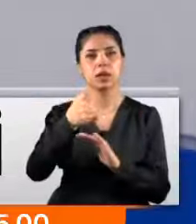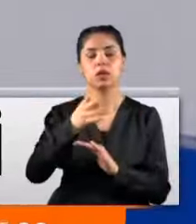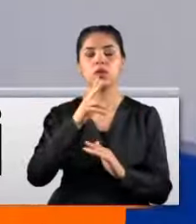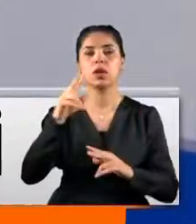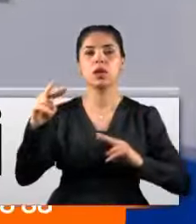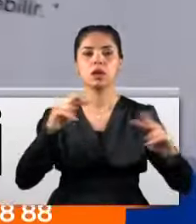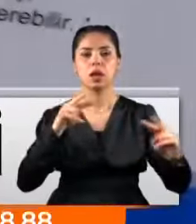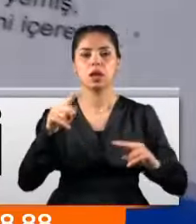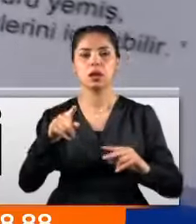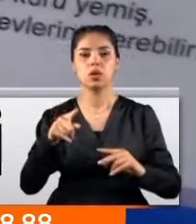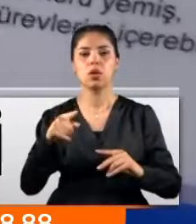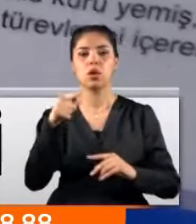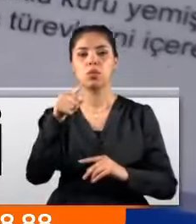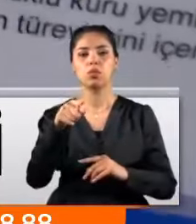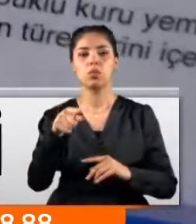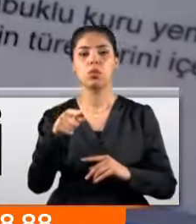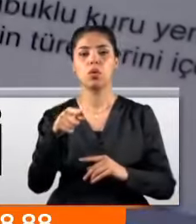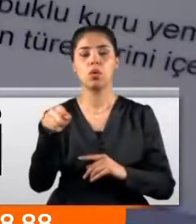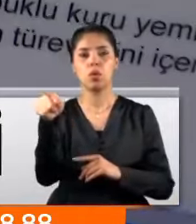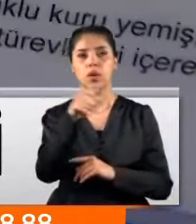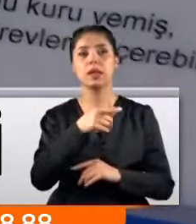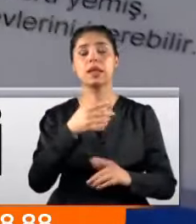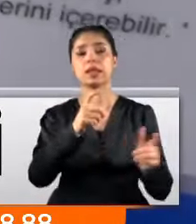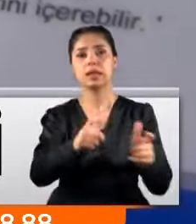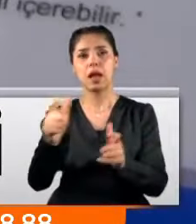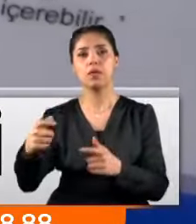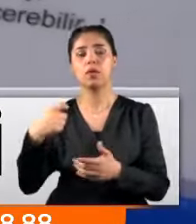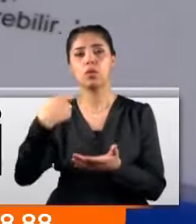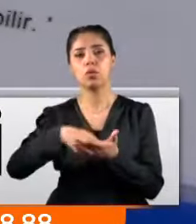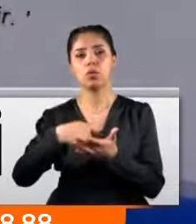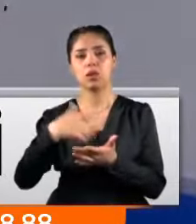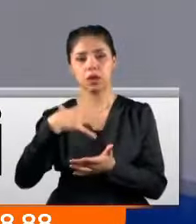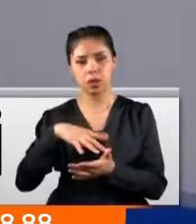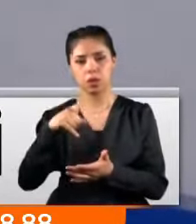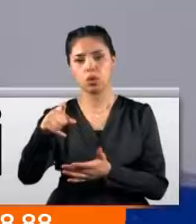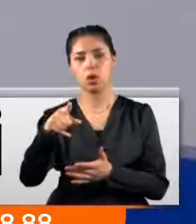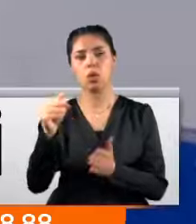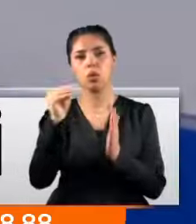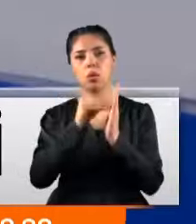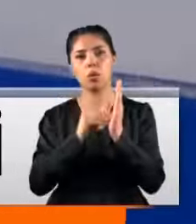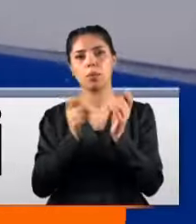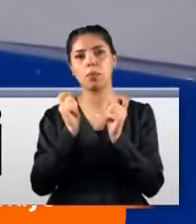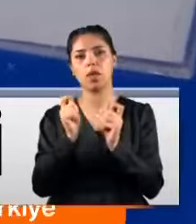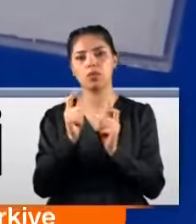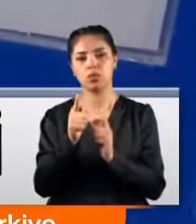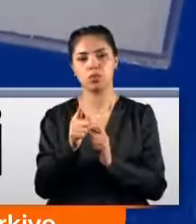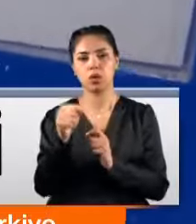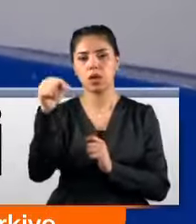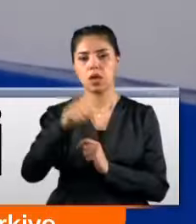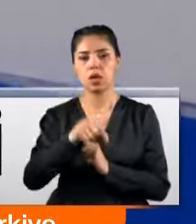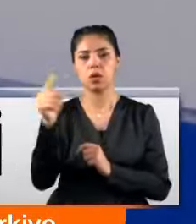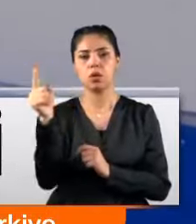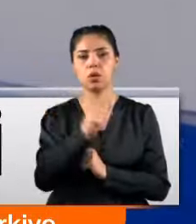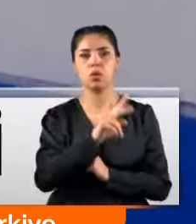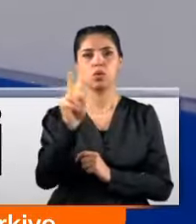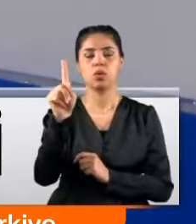restoran sizden servis ücreti talep ediyorsa bunu menüde belirtmek zorunda. Bakın örnek bir menü ve en altta da